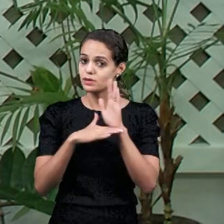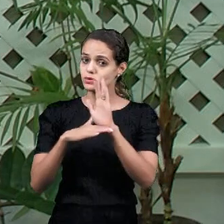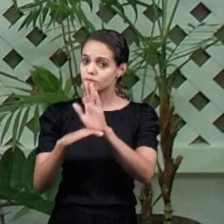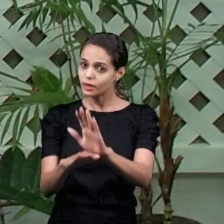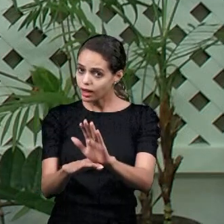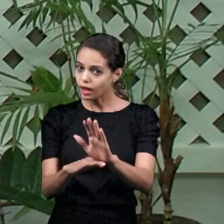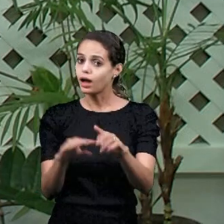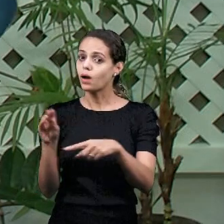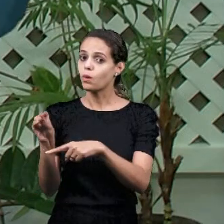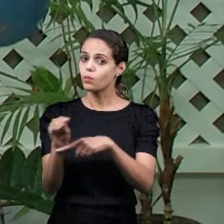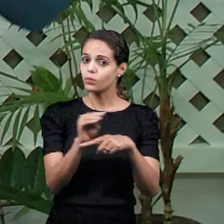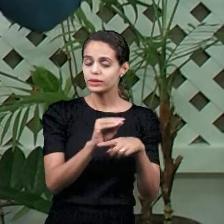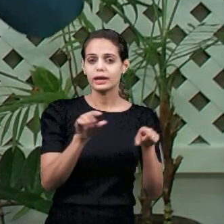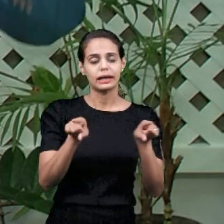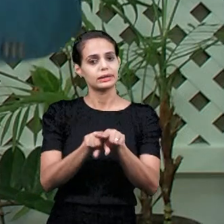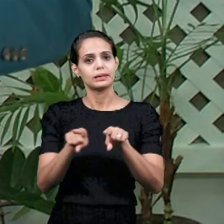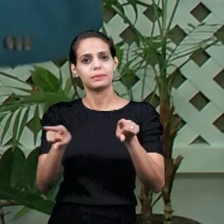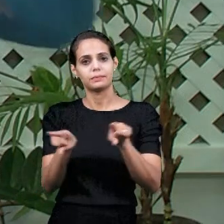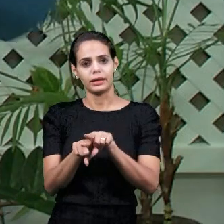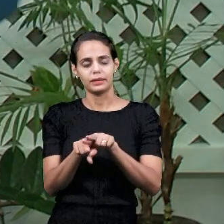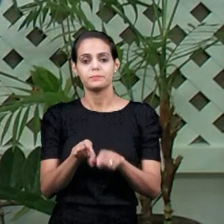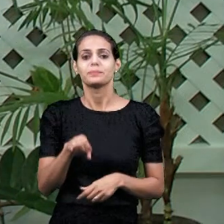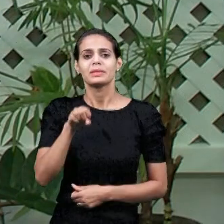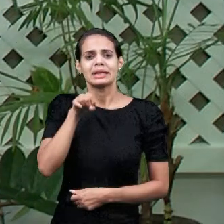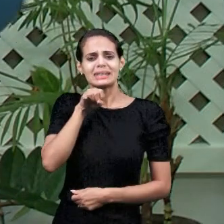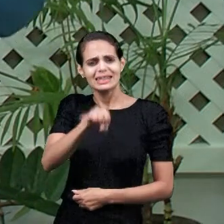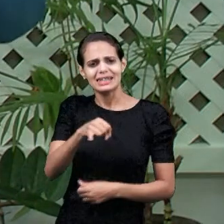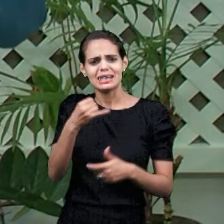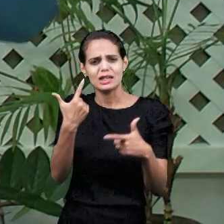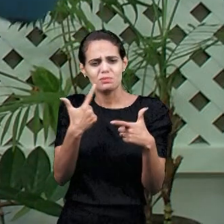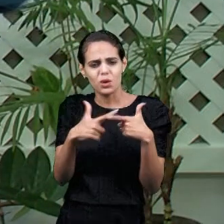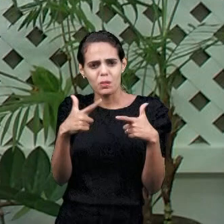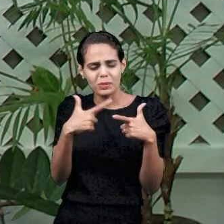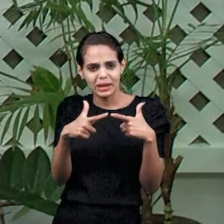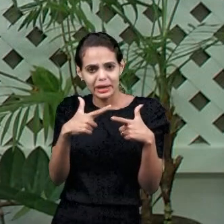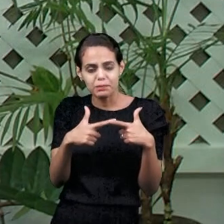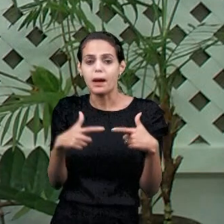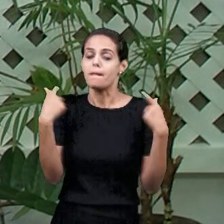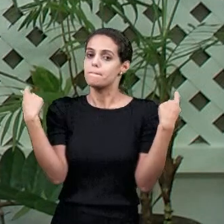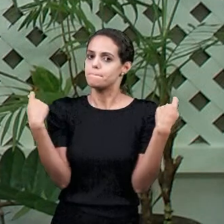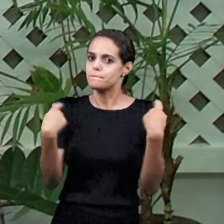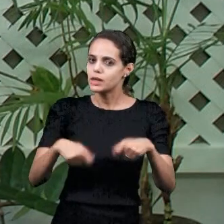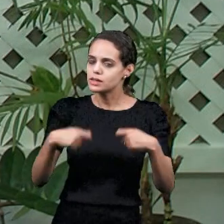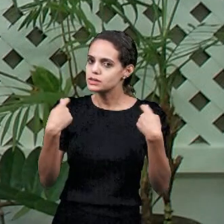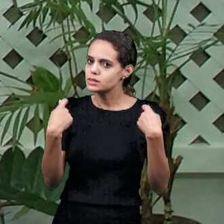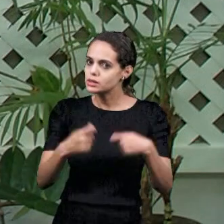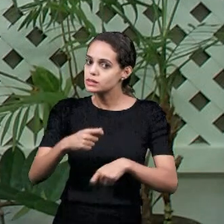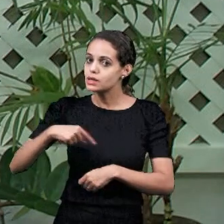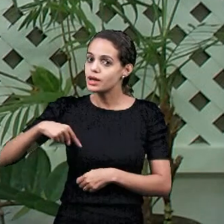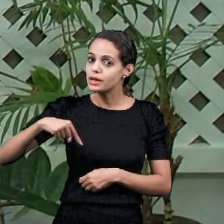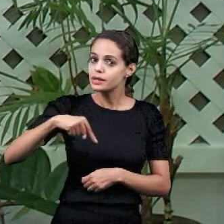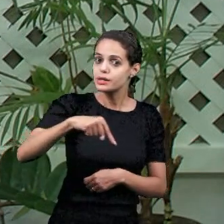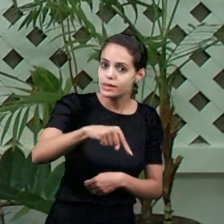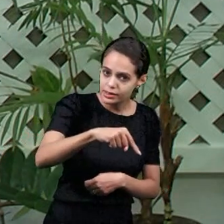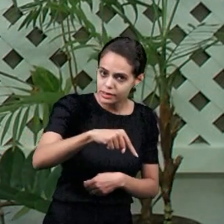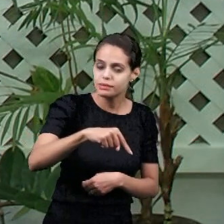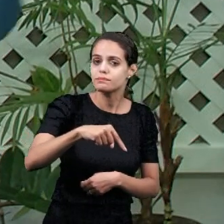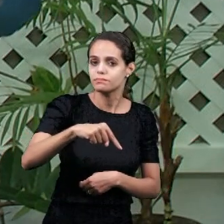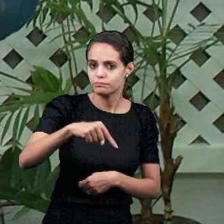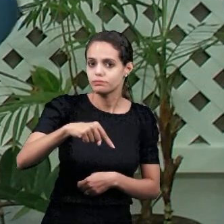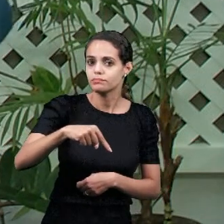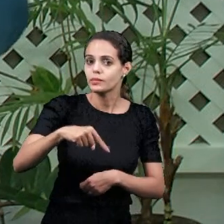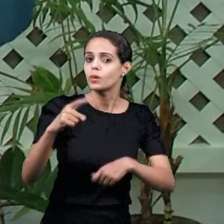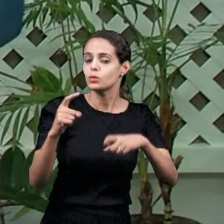N'oubliez pas de faire une radiographie des poumons, cherchez le médecin Et donc,